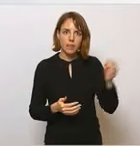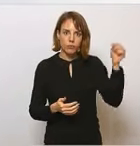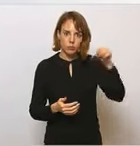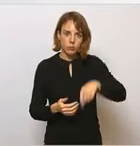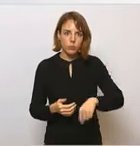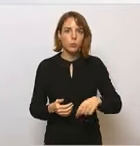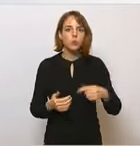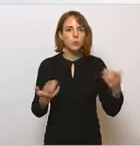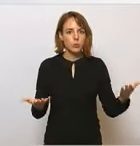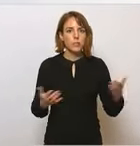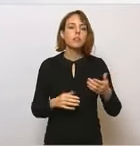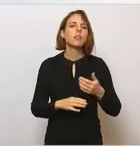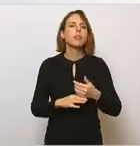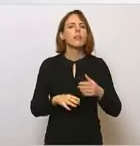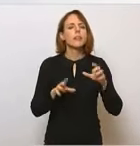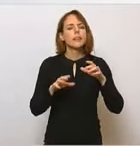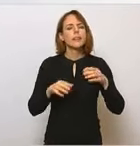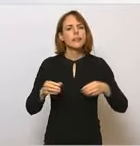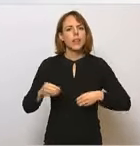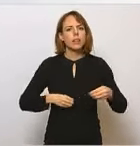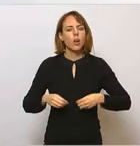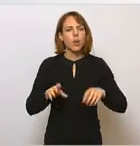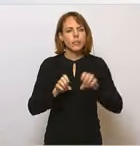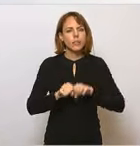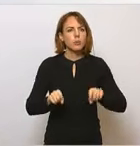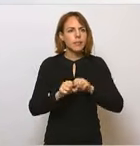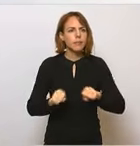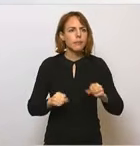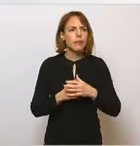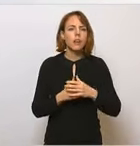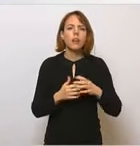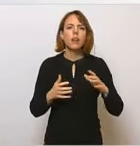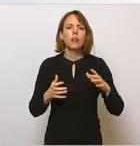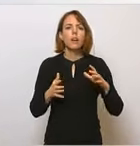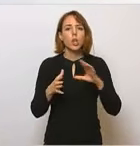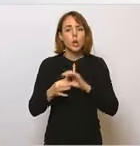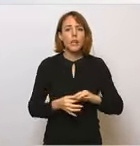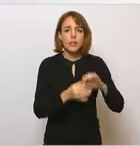est executive director de la Coalition for App Fairness.